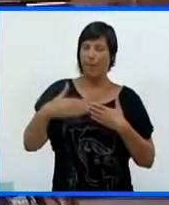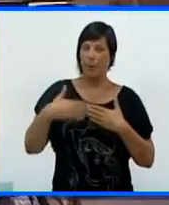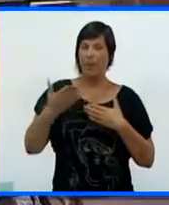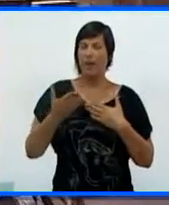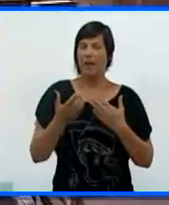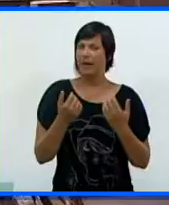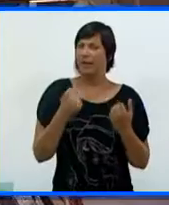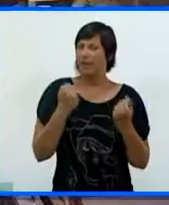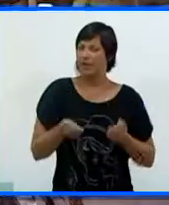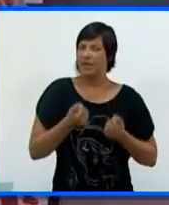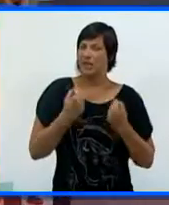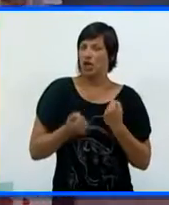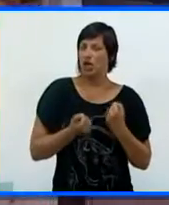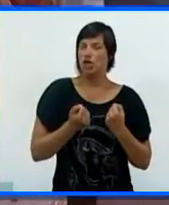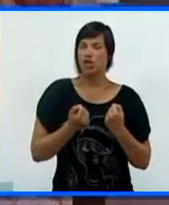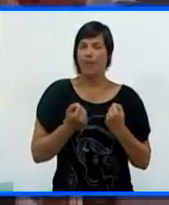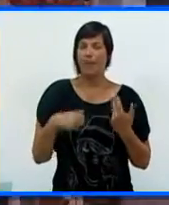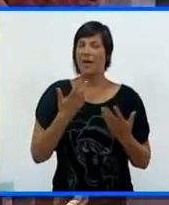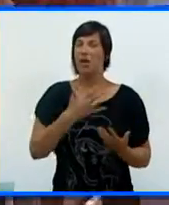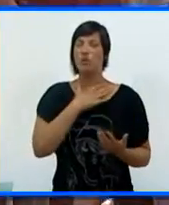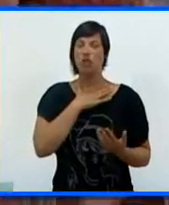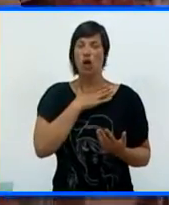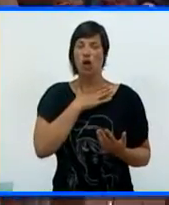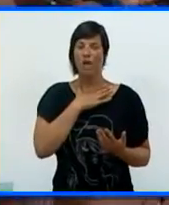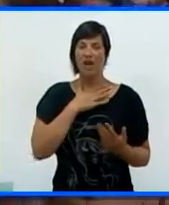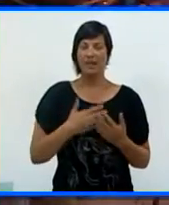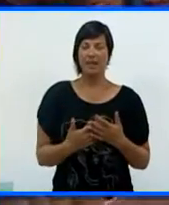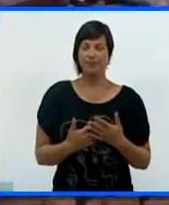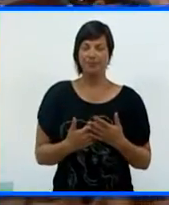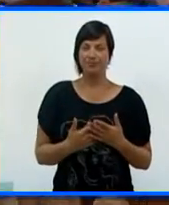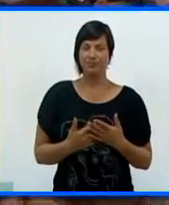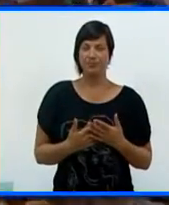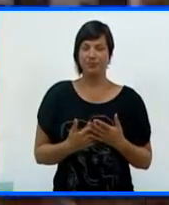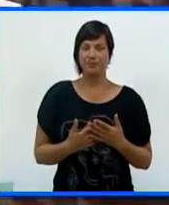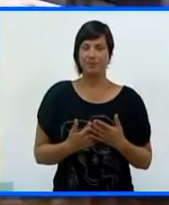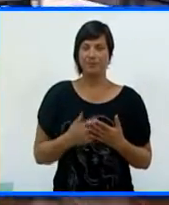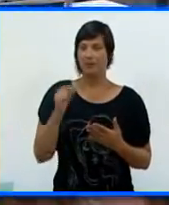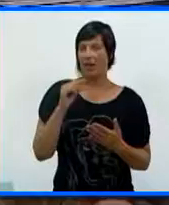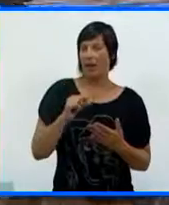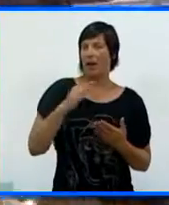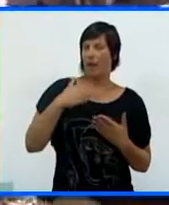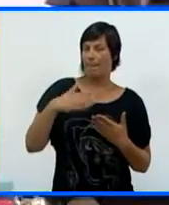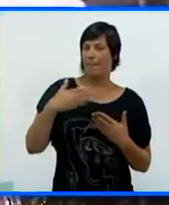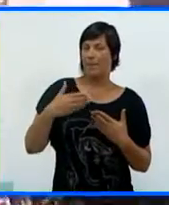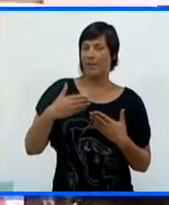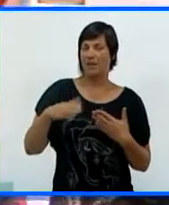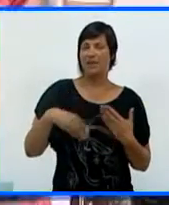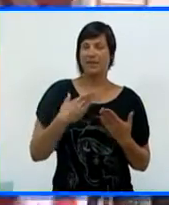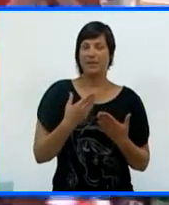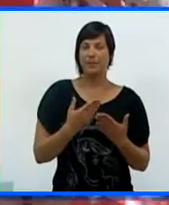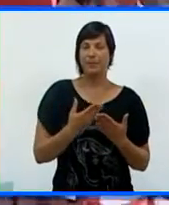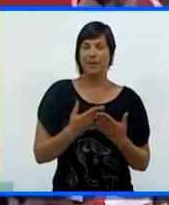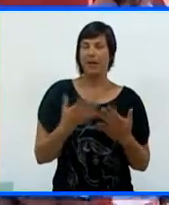bila poteškoća prilikom školovanja. I malo pomalo se pojavila